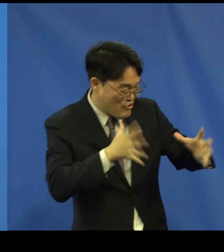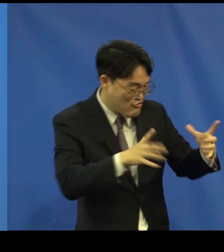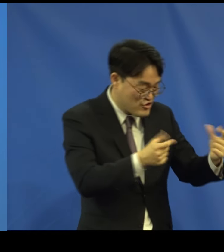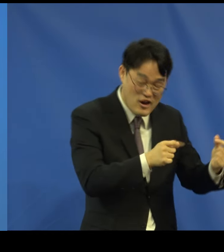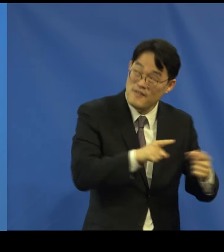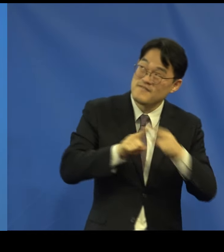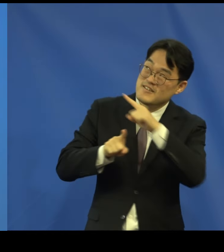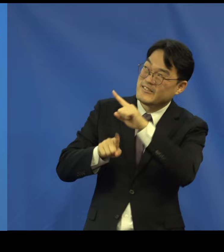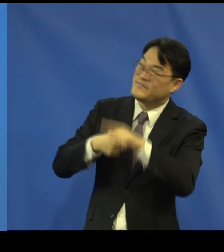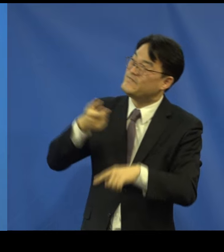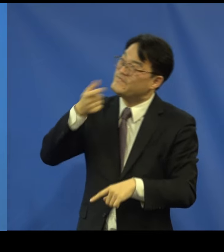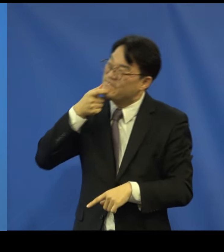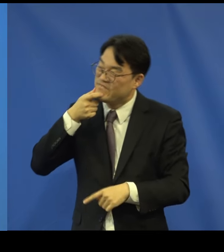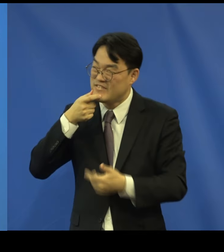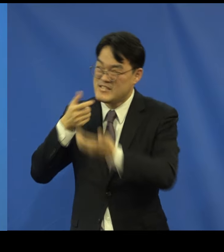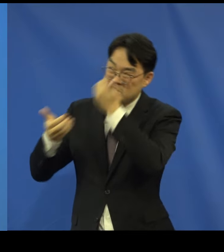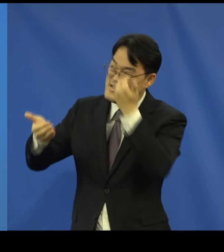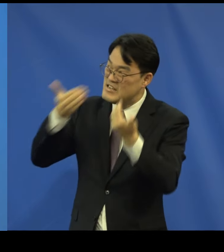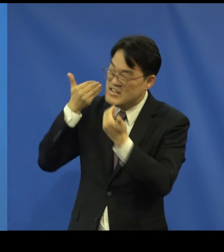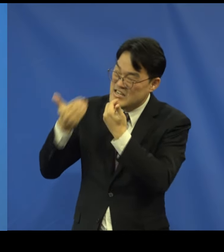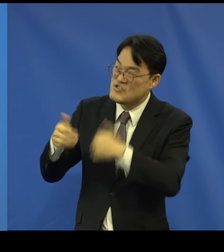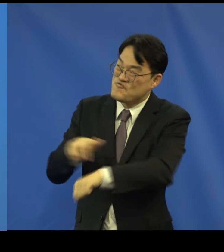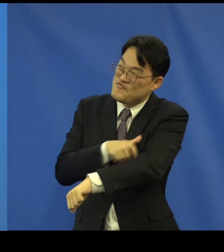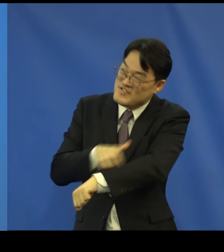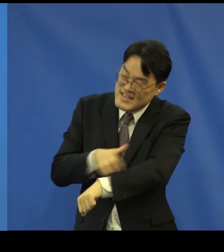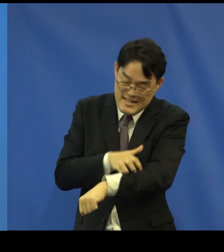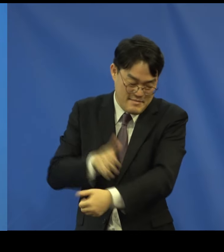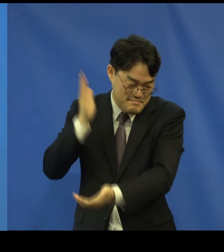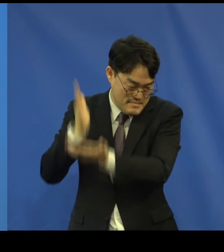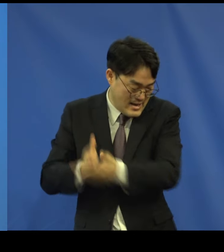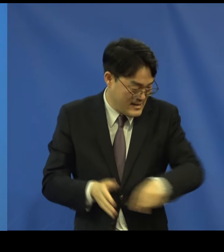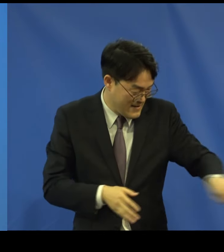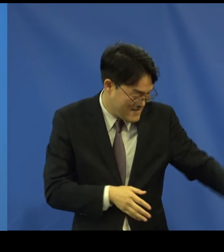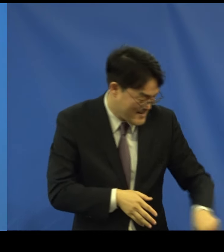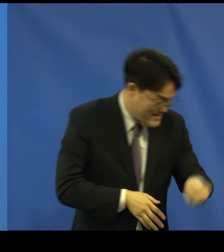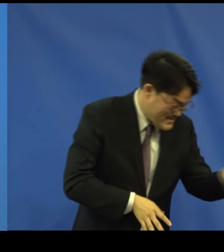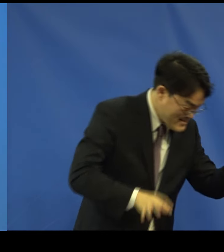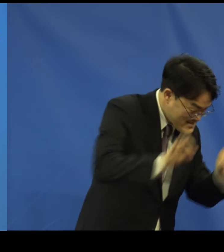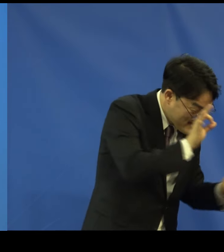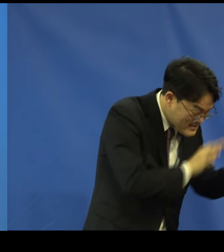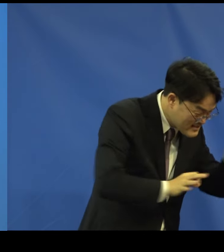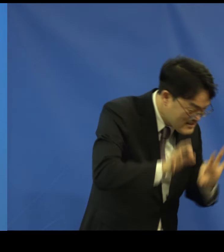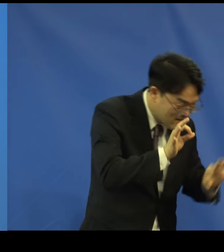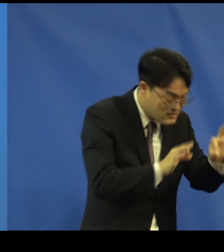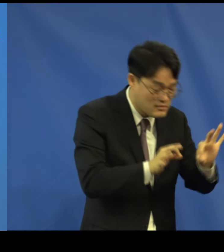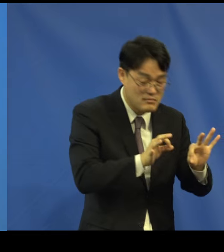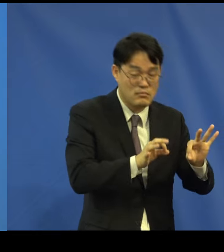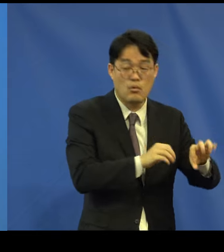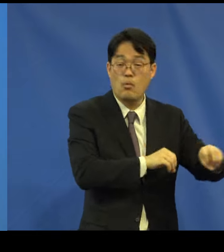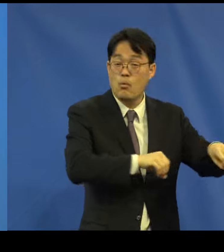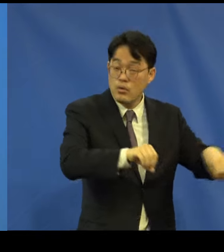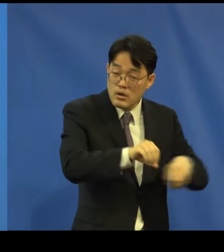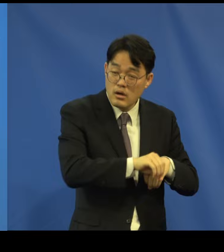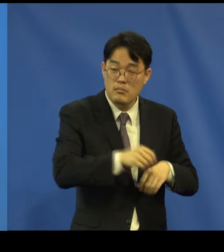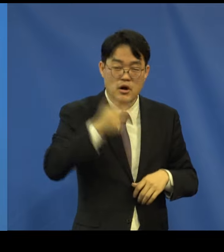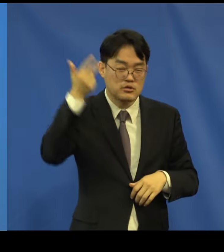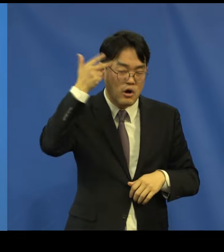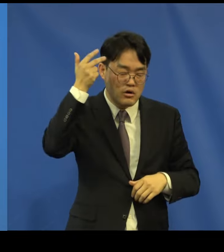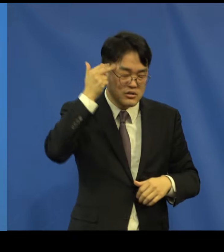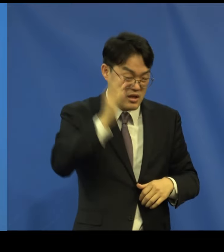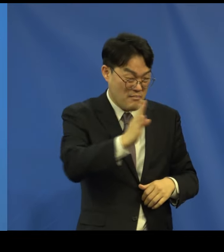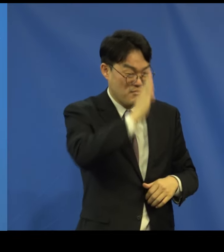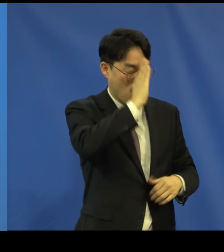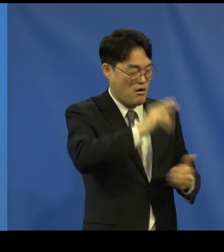사회가 되었지만 정서적 심리적 불안으로 인한 환자들이 갈수록 폭발적으로 늘어나고 있습니다.